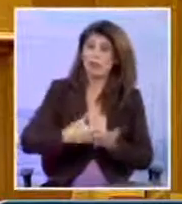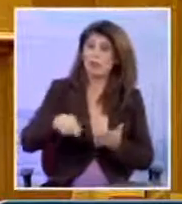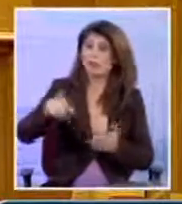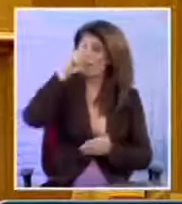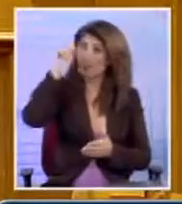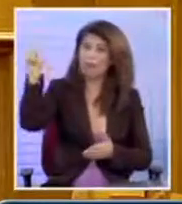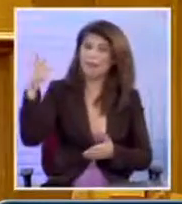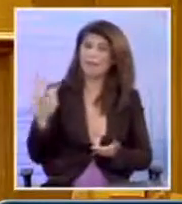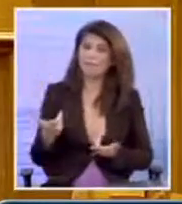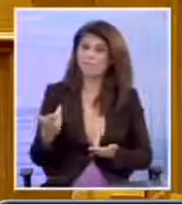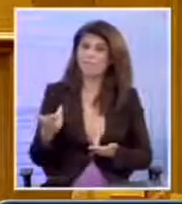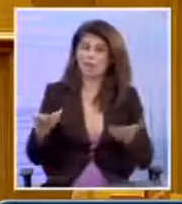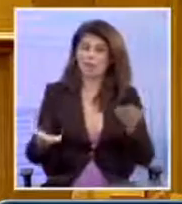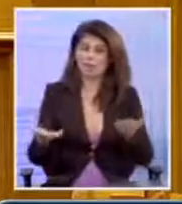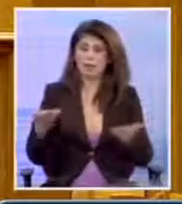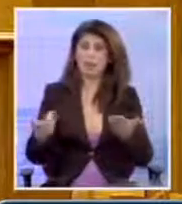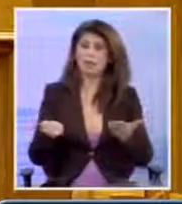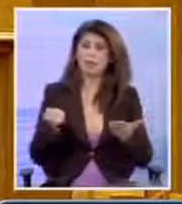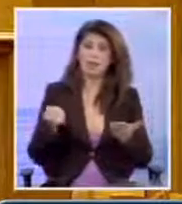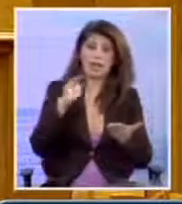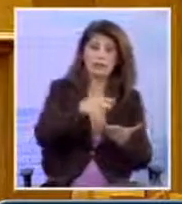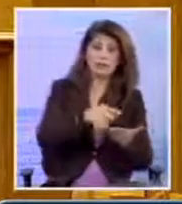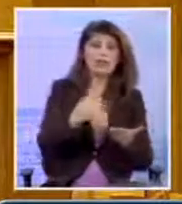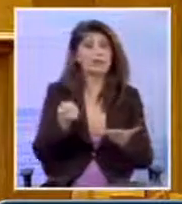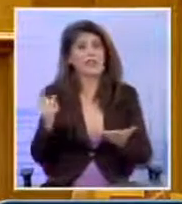Γερμανία? Για να συγκρίνουμε τι κάνανε οι μεν και τι κάνουν οι